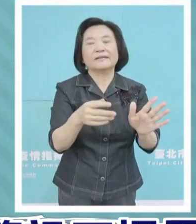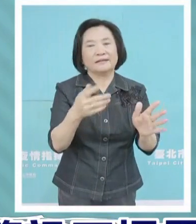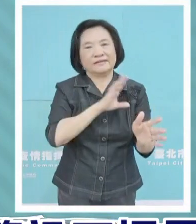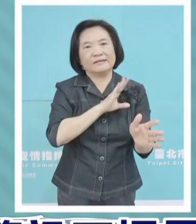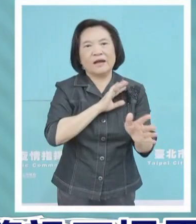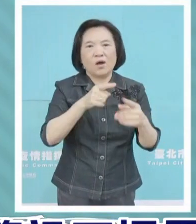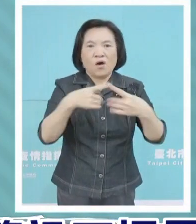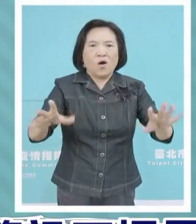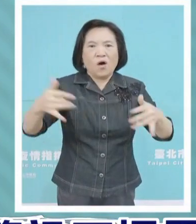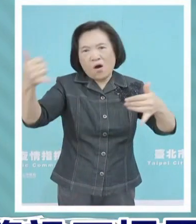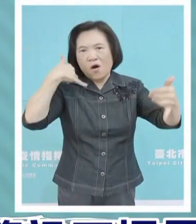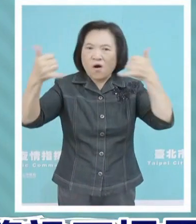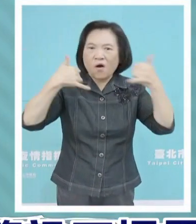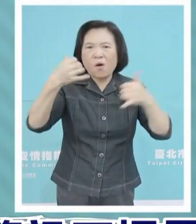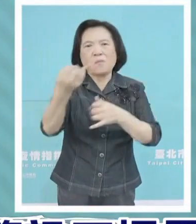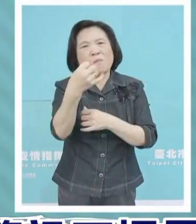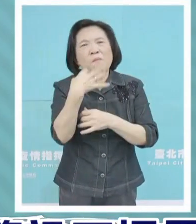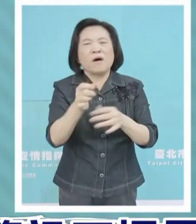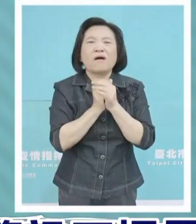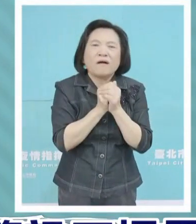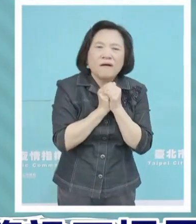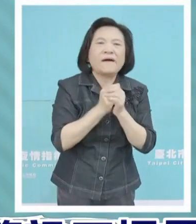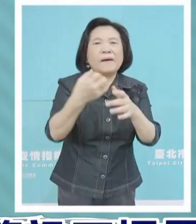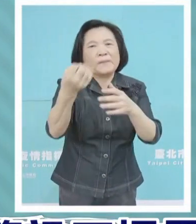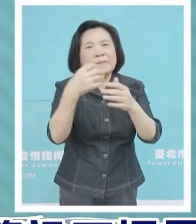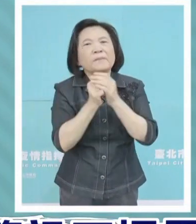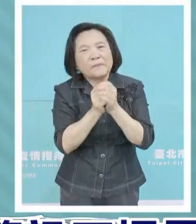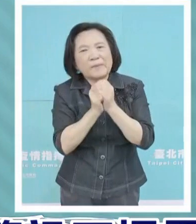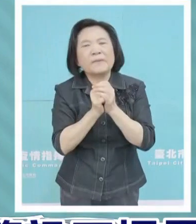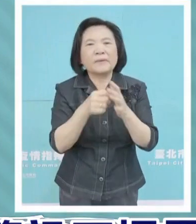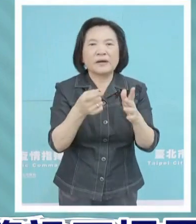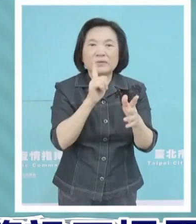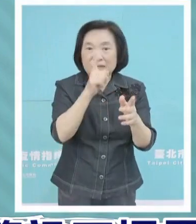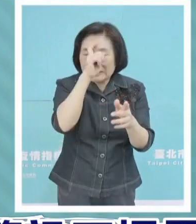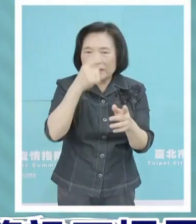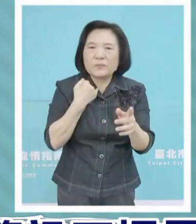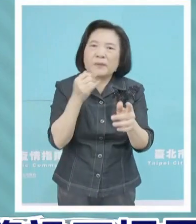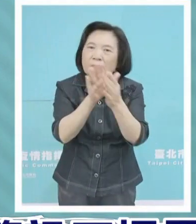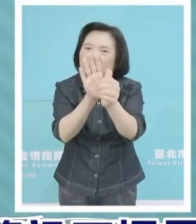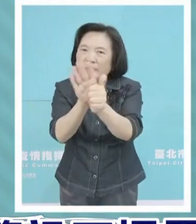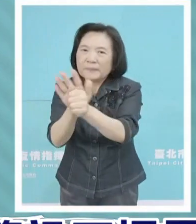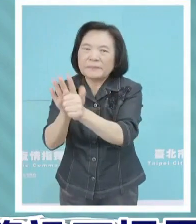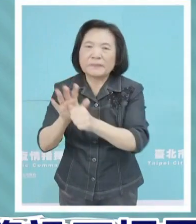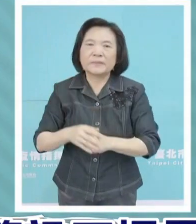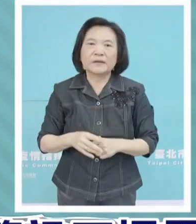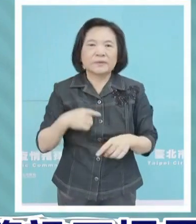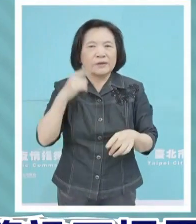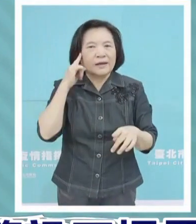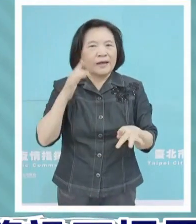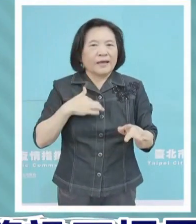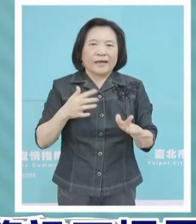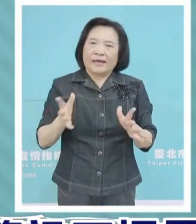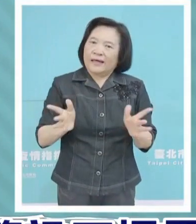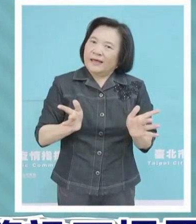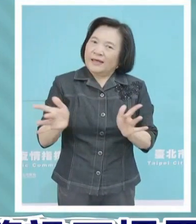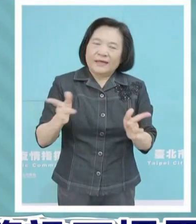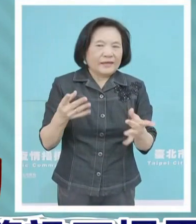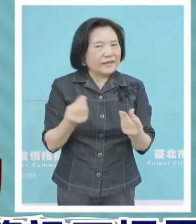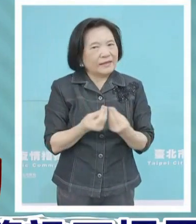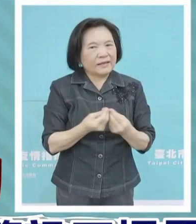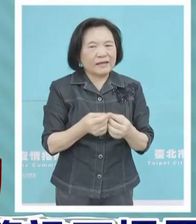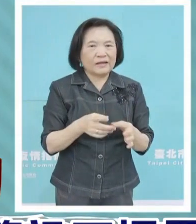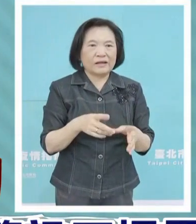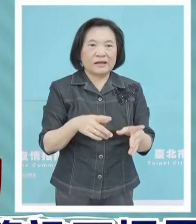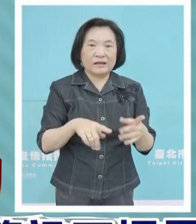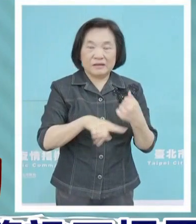哈，请托拜托，我们也知道有很多东西是很无奈的，但是能做跟不能做这件事情是不